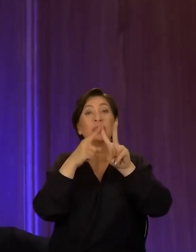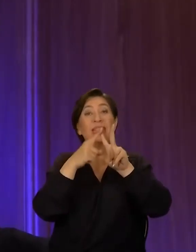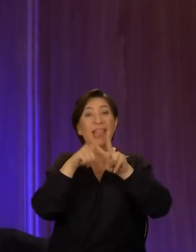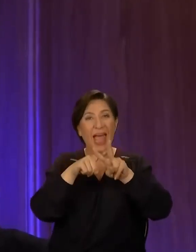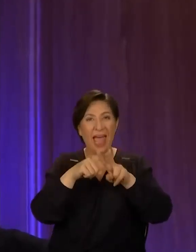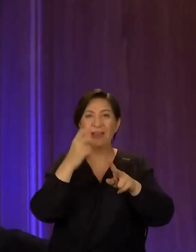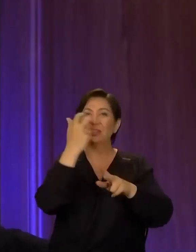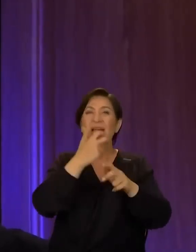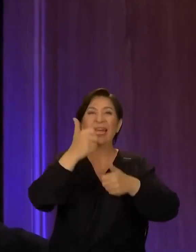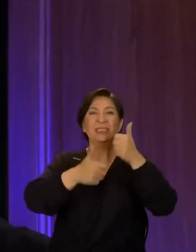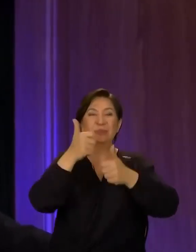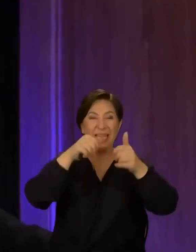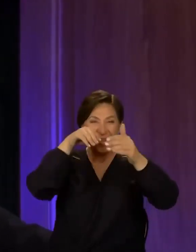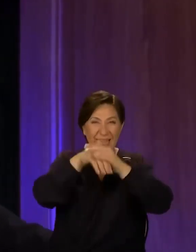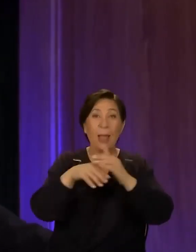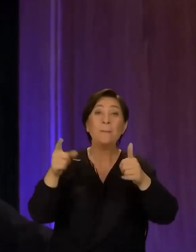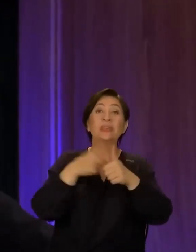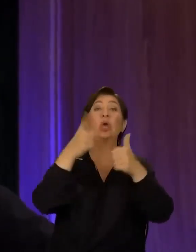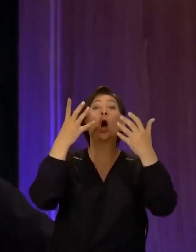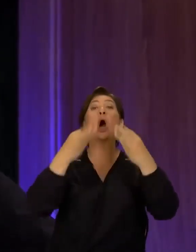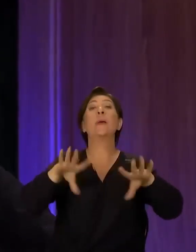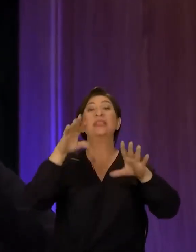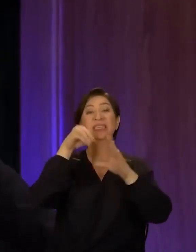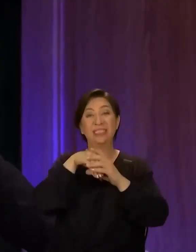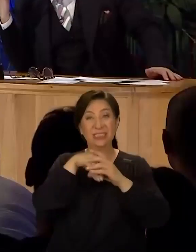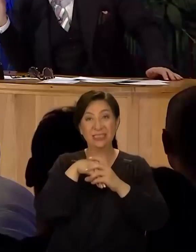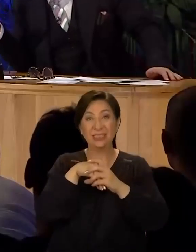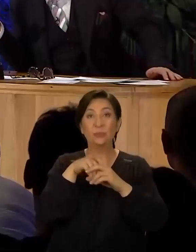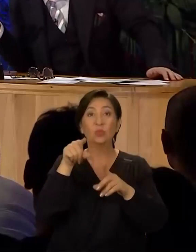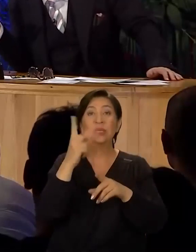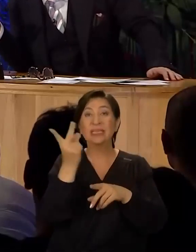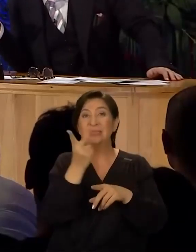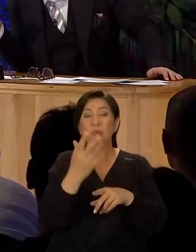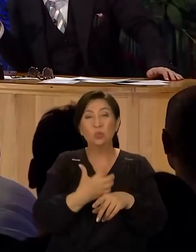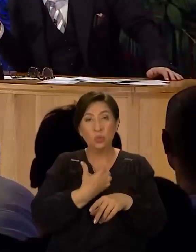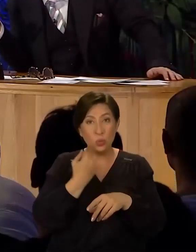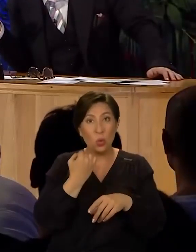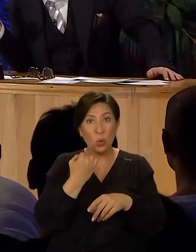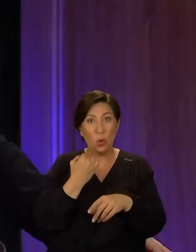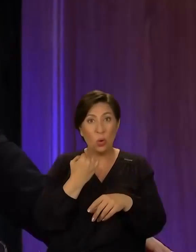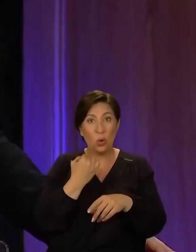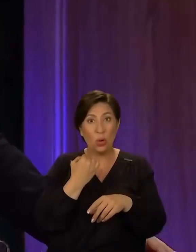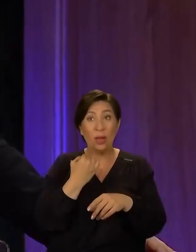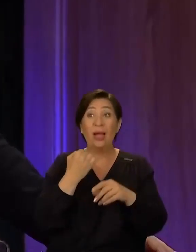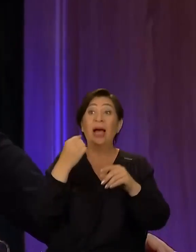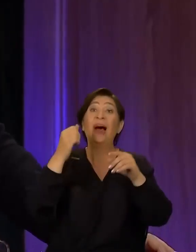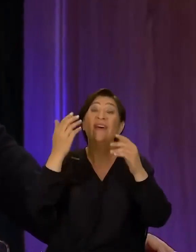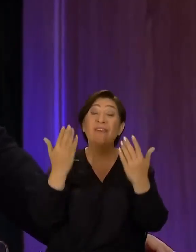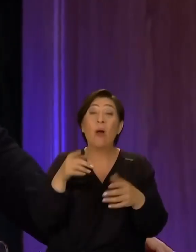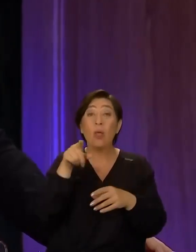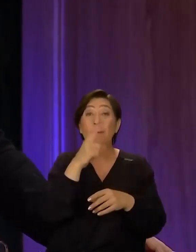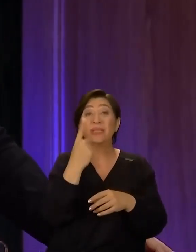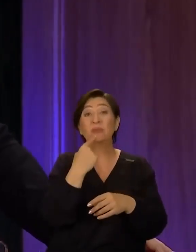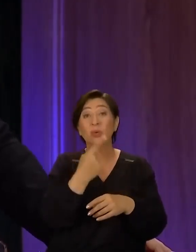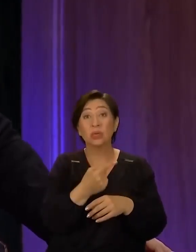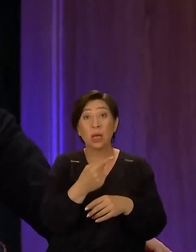Eurovision yarışmasına katılıp dereceye giremediği için sadece bu ikisi üzülüyor. Ve onlardan